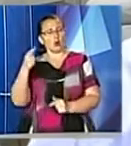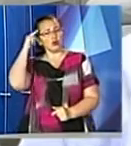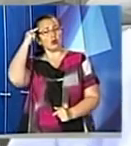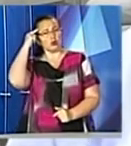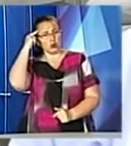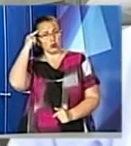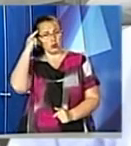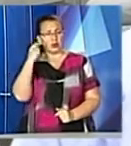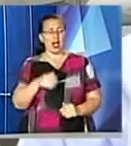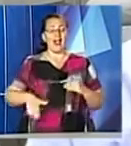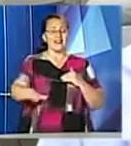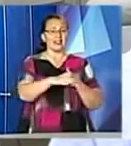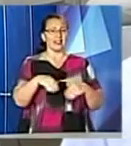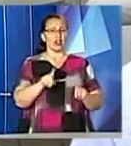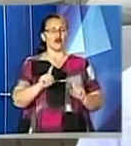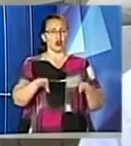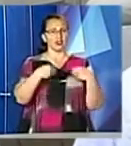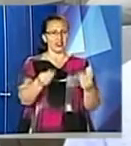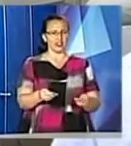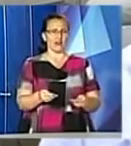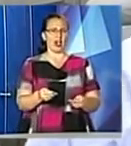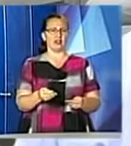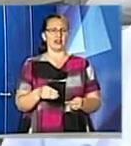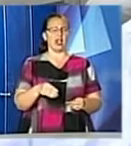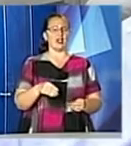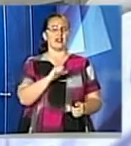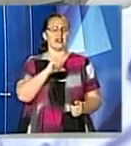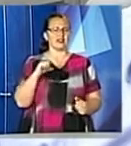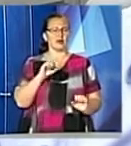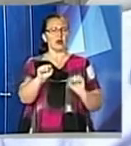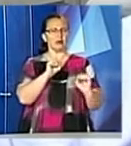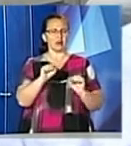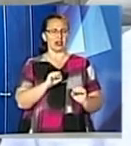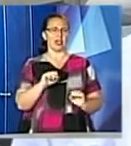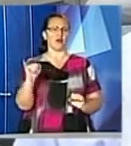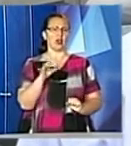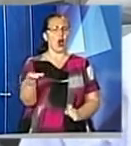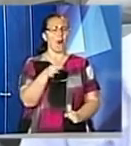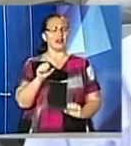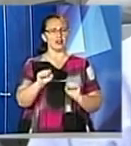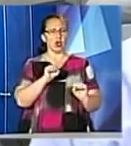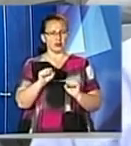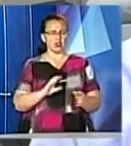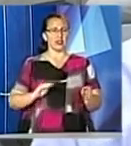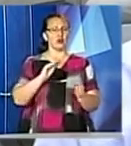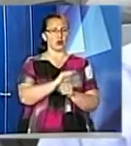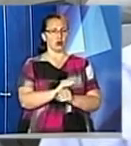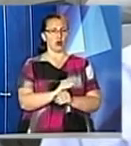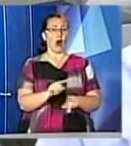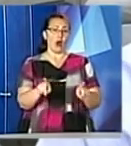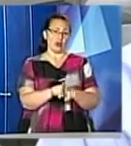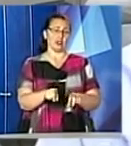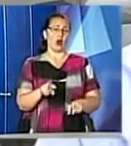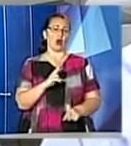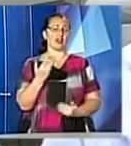того, що ну, надавалися, і всі листами надавалися і самим департаментом, і обласною адміністрацією додатково. Але також, як ви